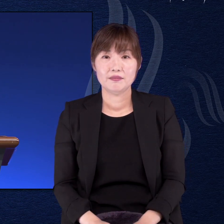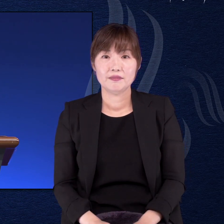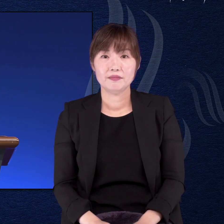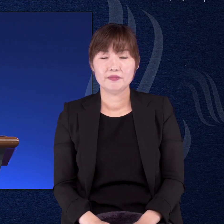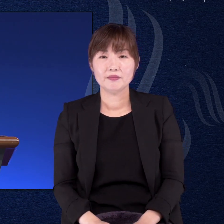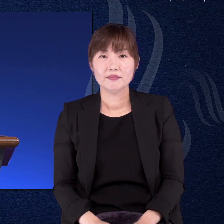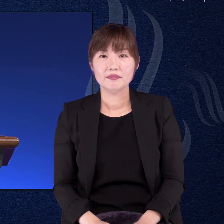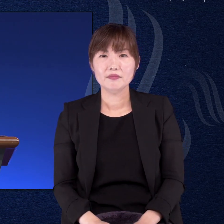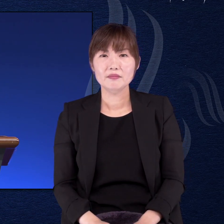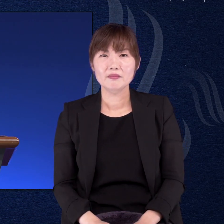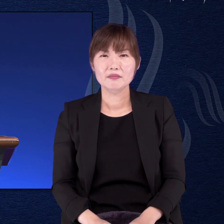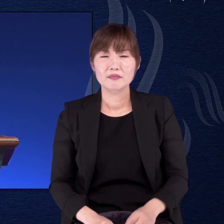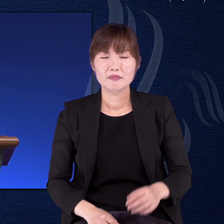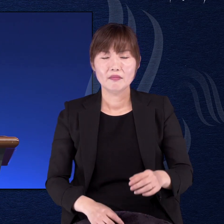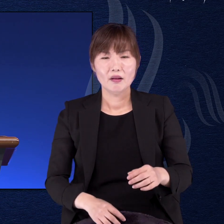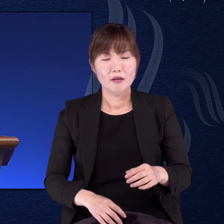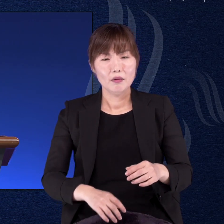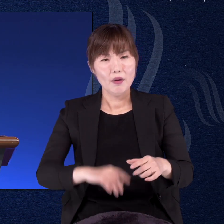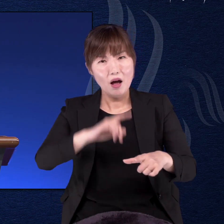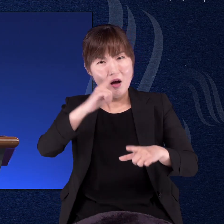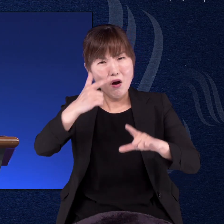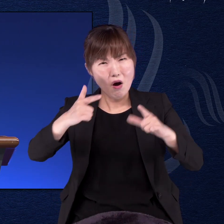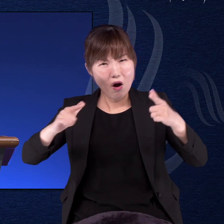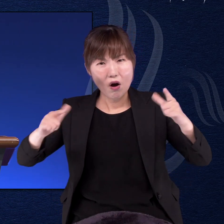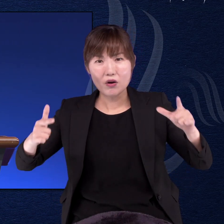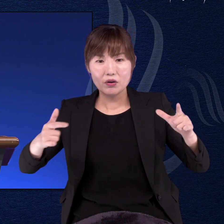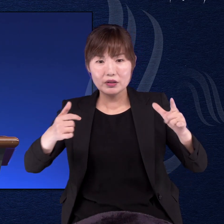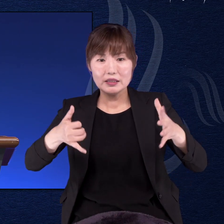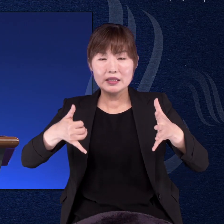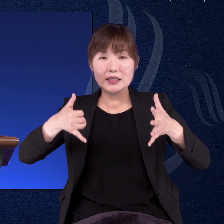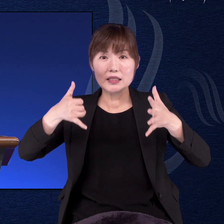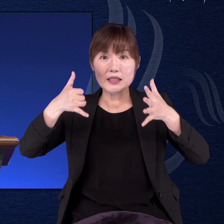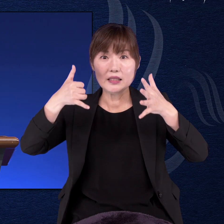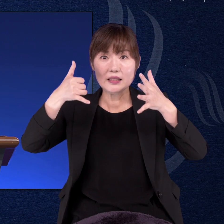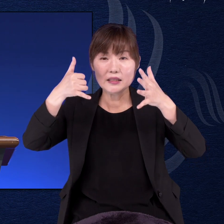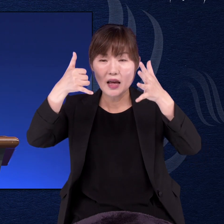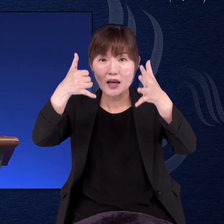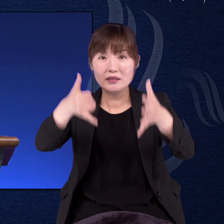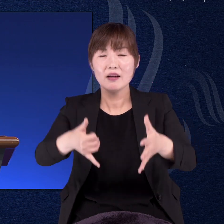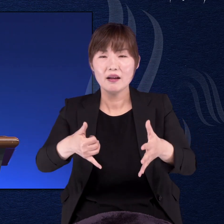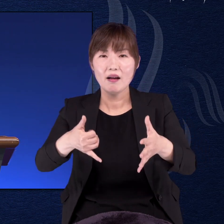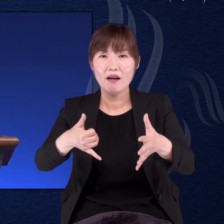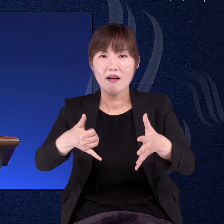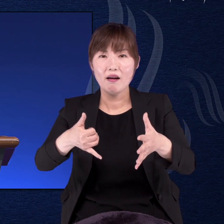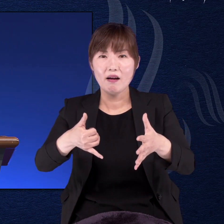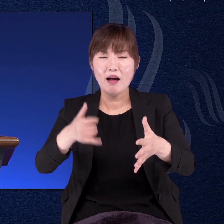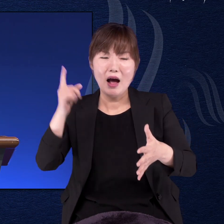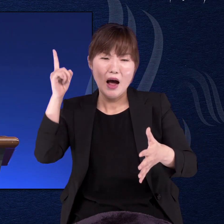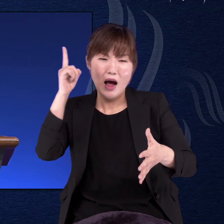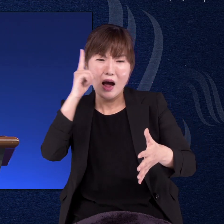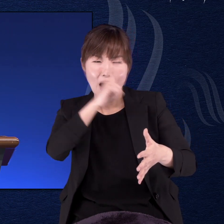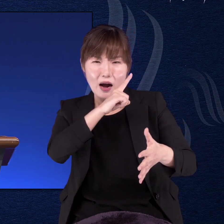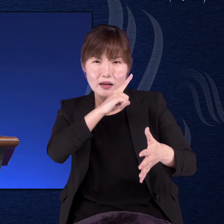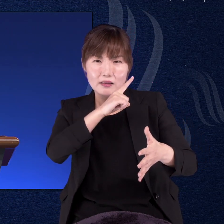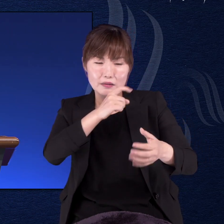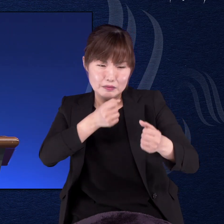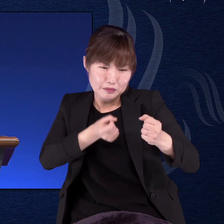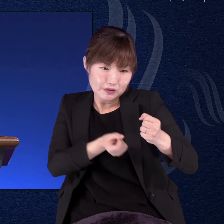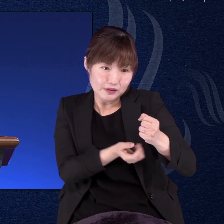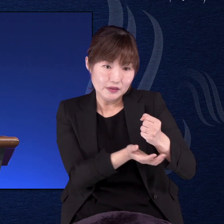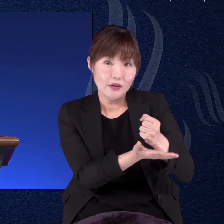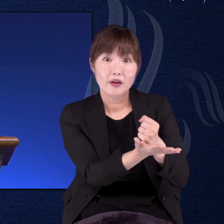여러 사회에 악을 끼치는 그런 존재도 될 수 있어요. 불쌍히